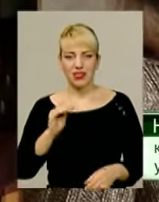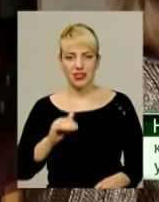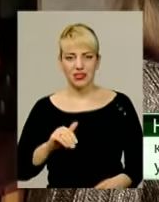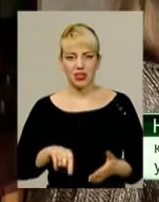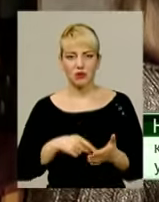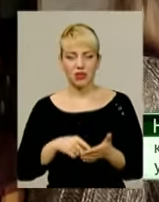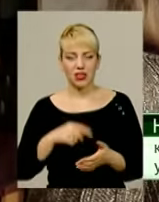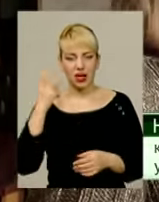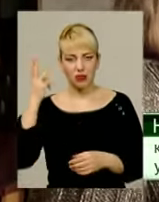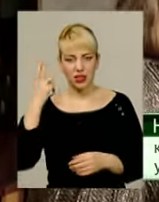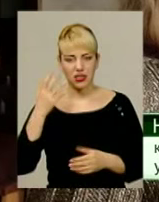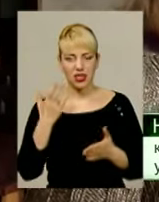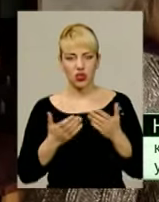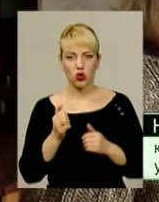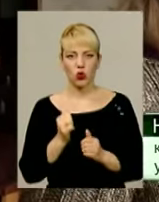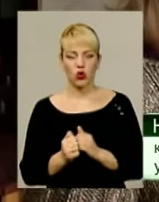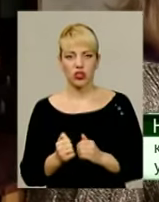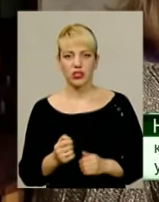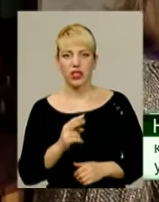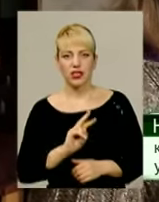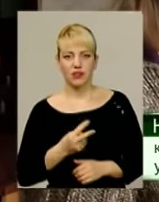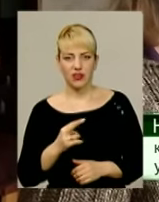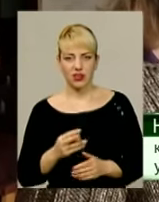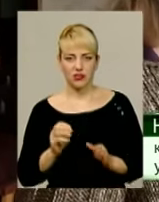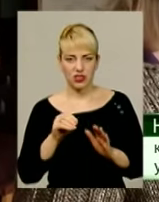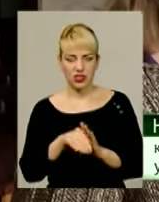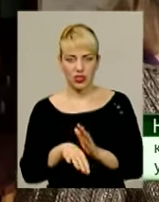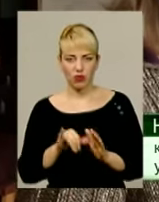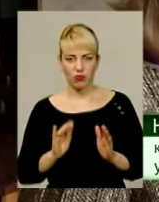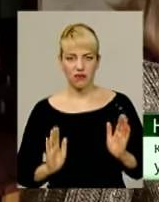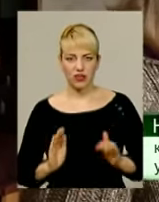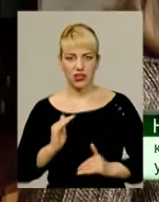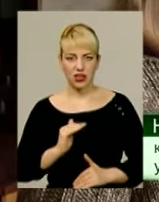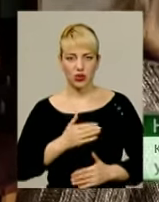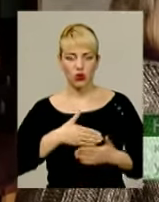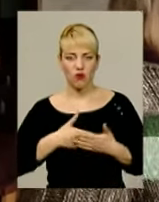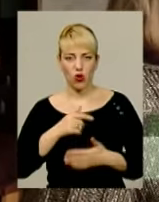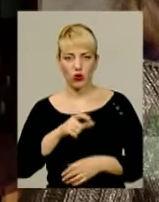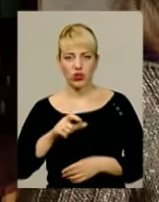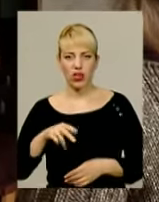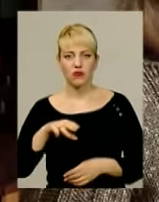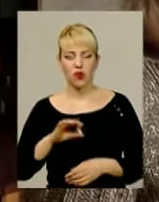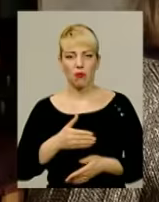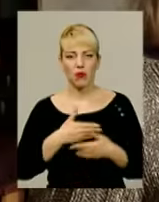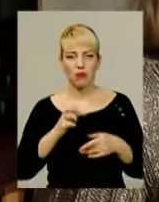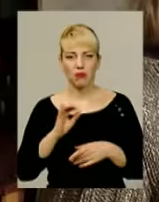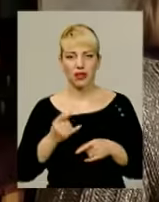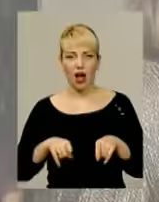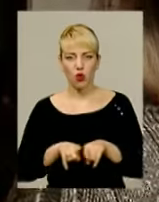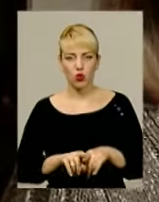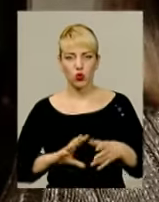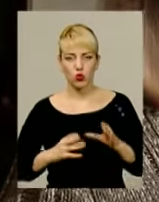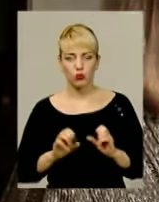в місті Хмельницькому. Якщо б кожні 2 гривні вкринув в скриньку волонтерів, я думаю, що ми таку суму змогли би